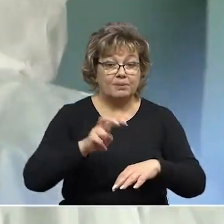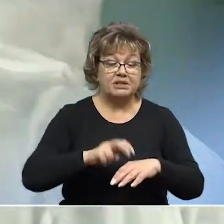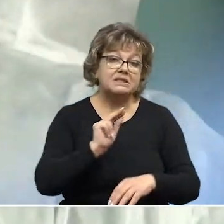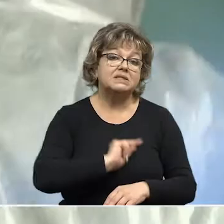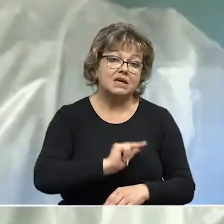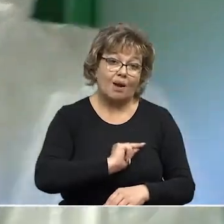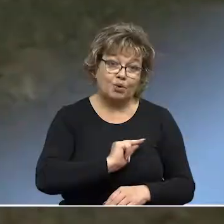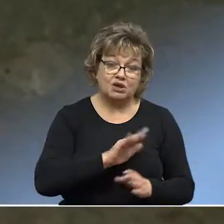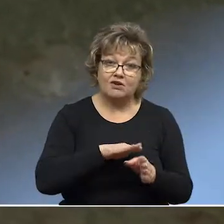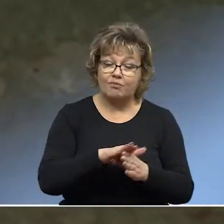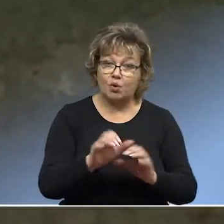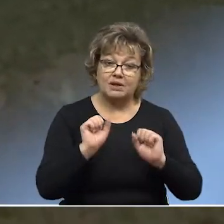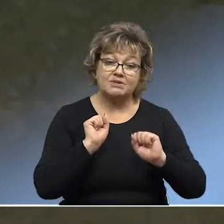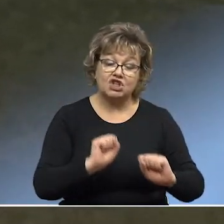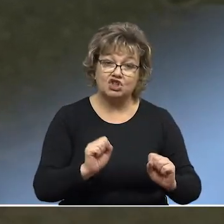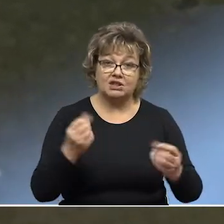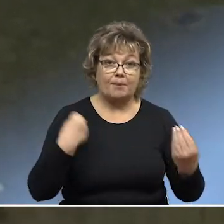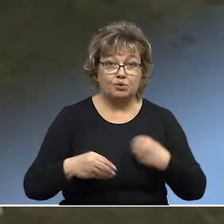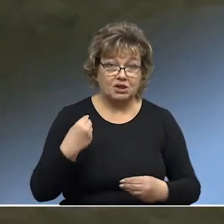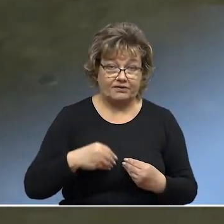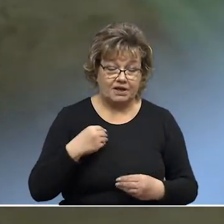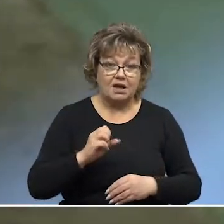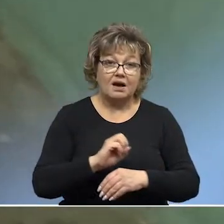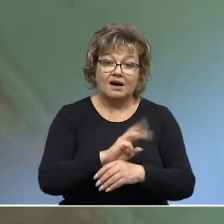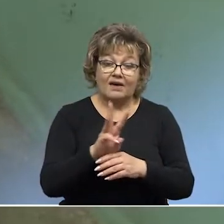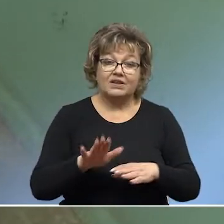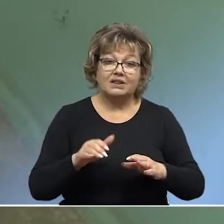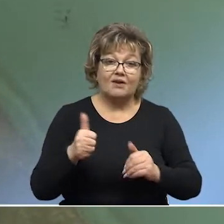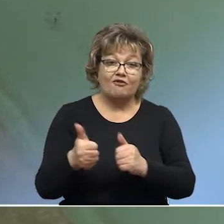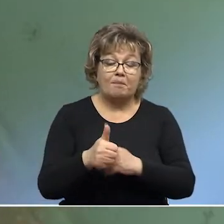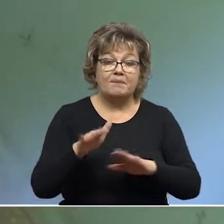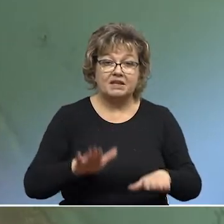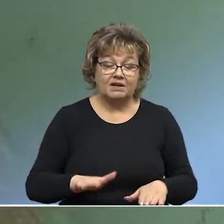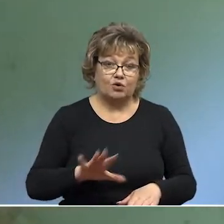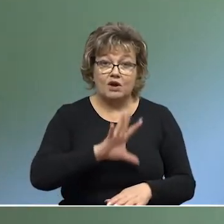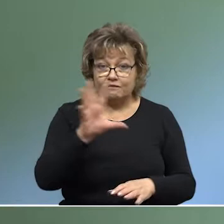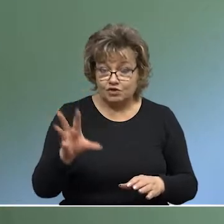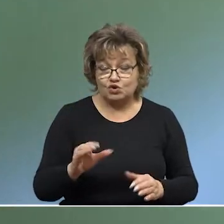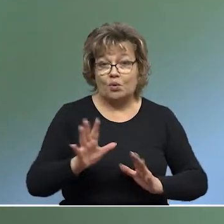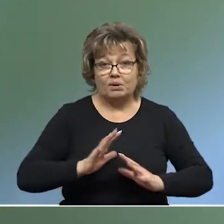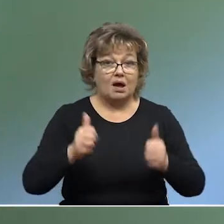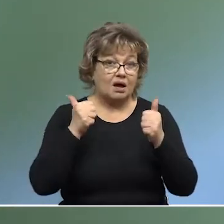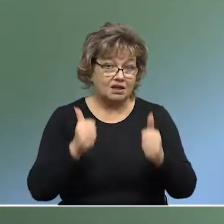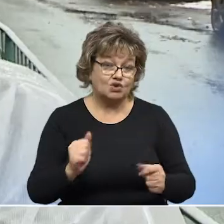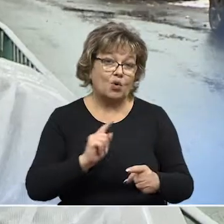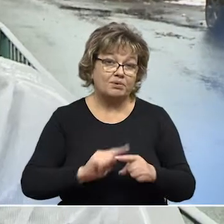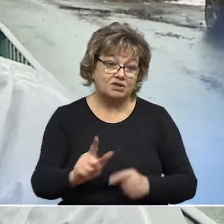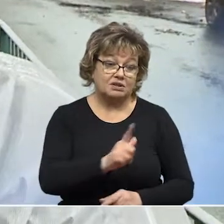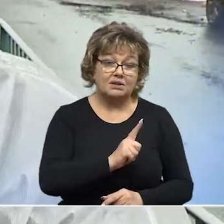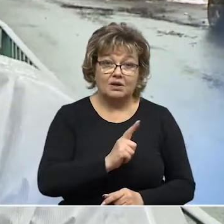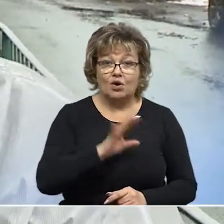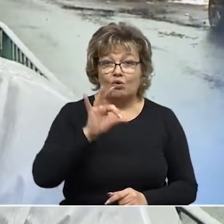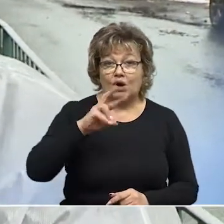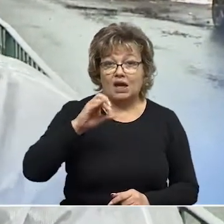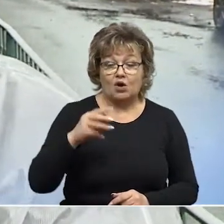– медицинские работники. В полном защитном обмундировании на ковидной передовой. Все прошло хорошо, оперативно. Вот мы с